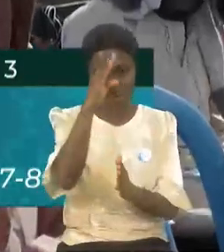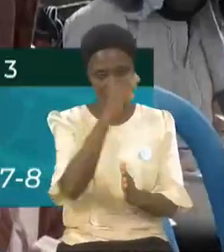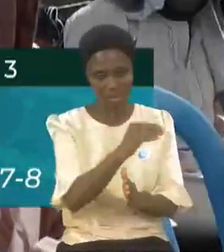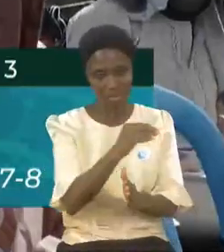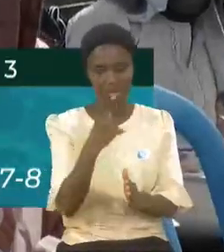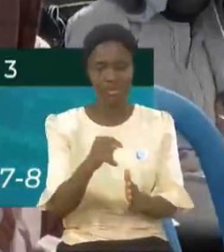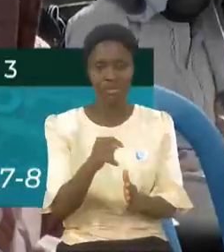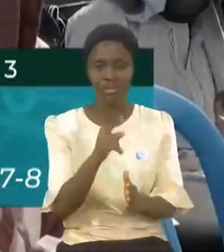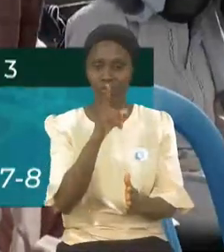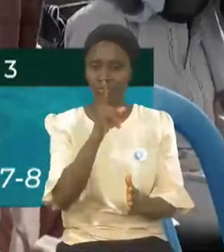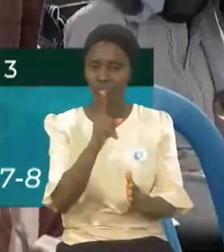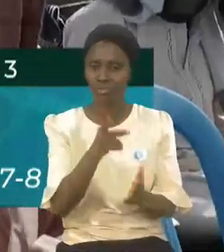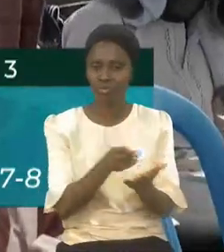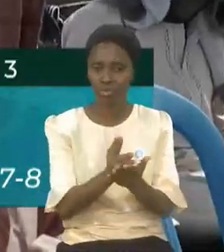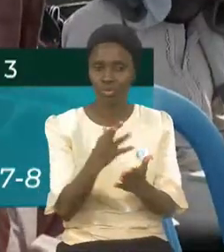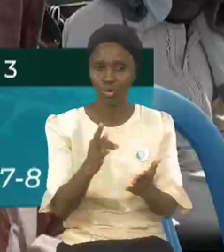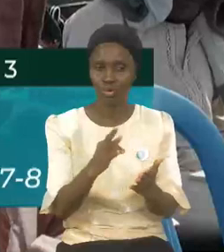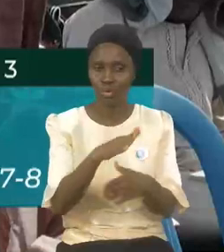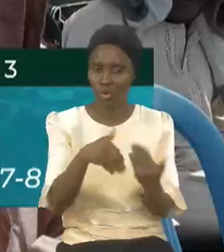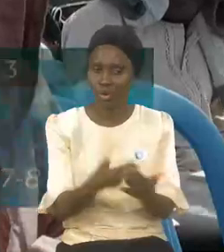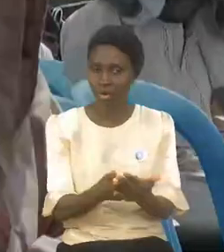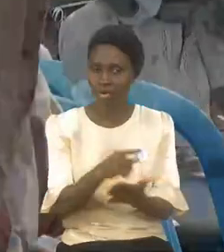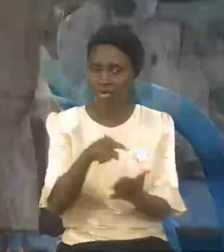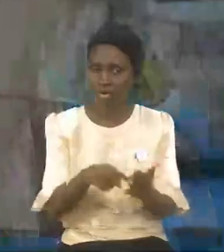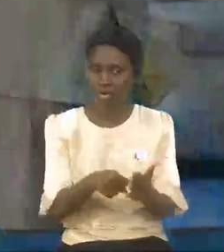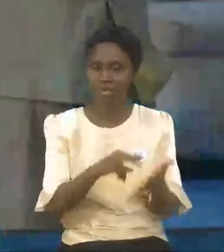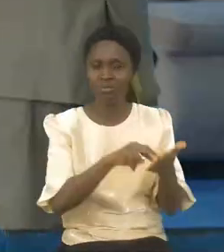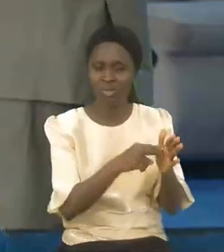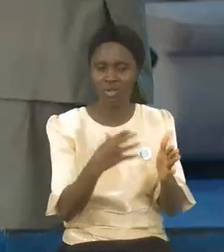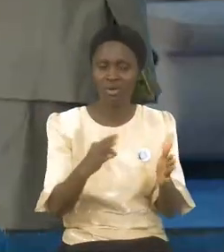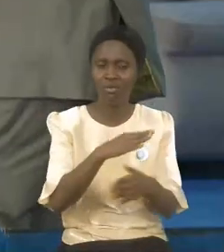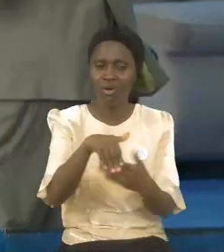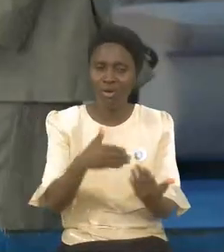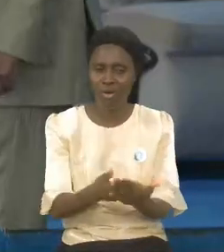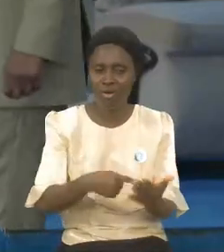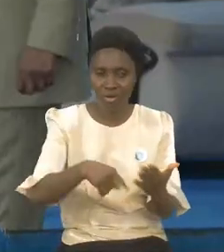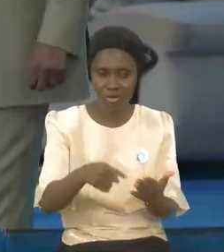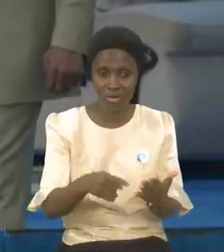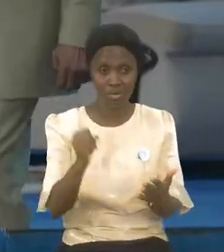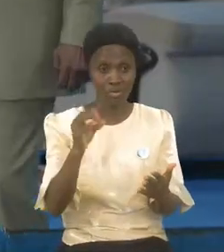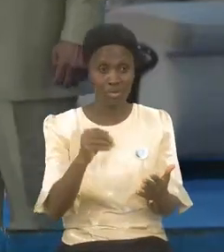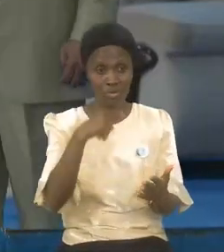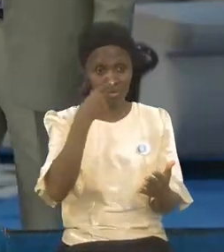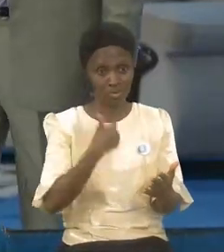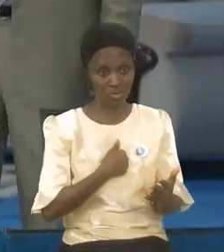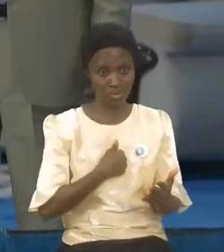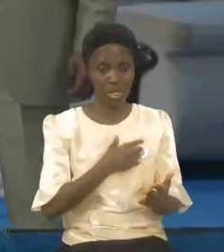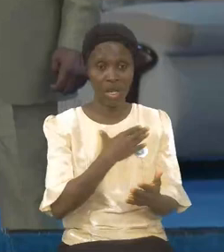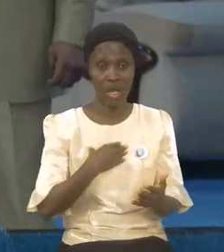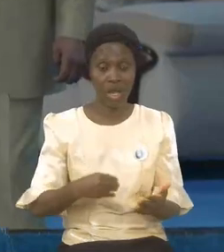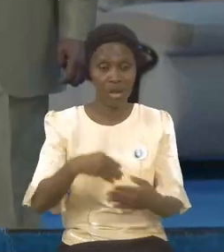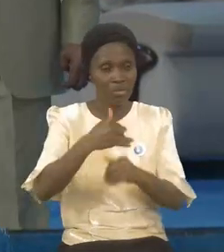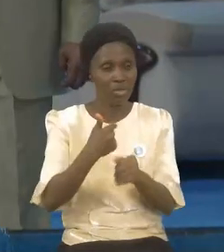de vrai dans toutes ces choses. Il me le dit et m'en donna